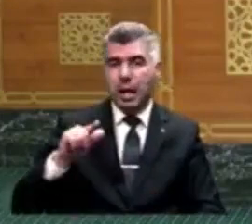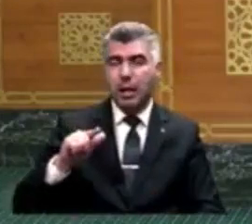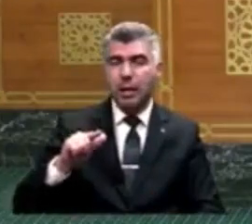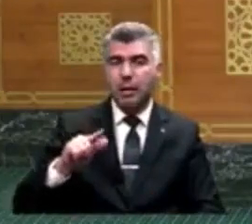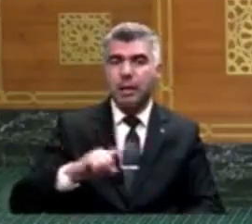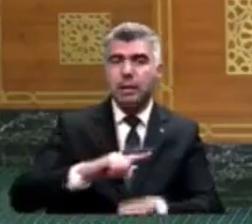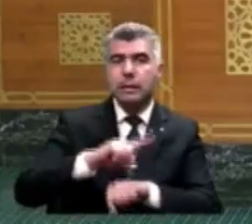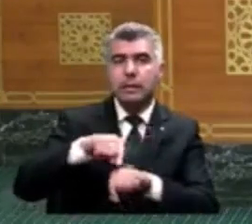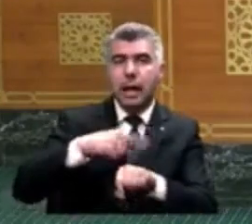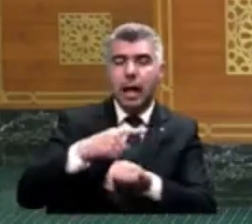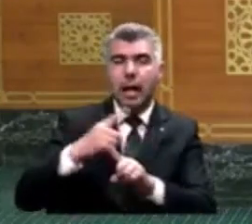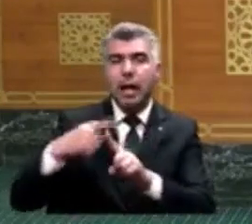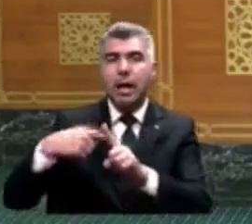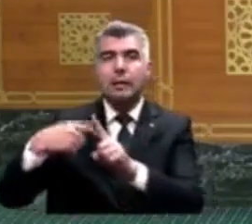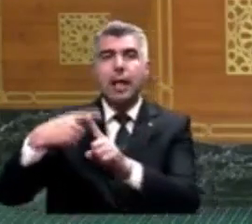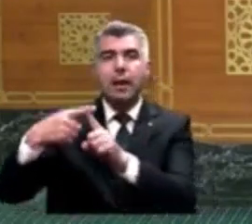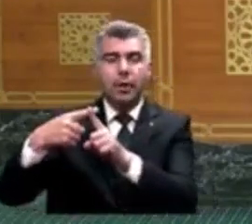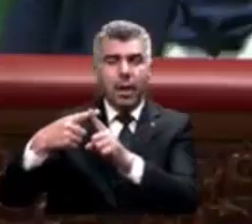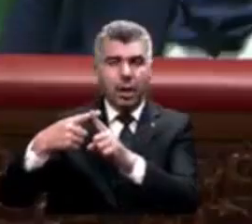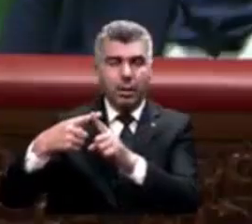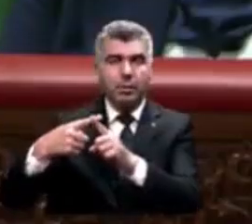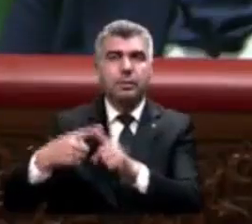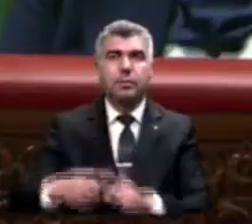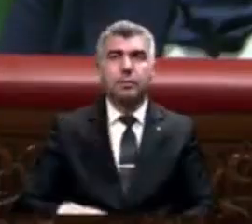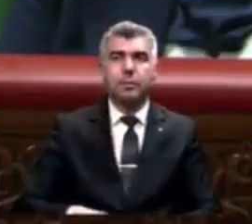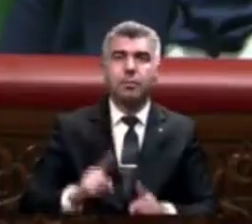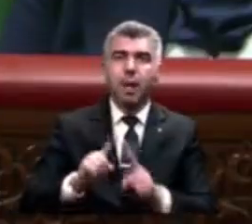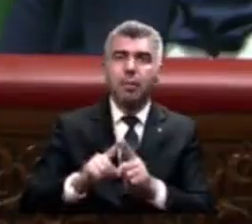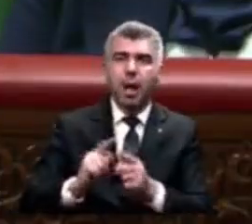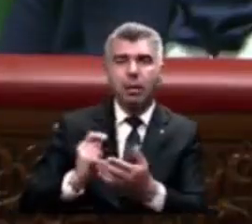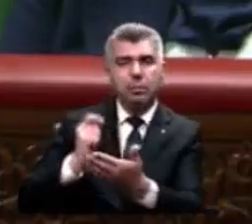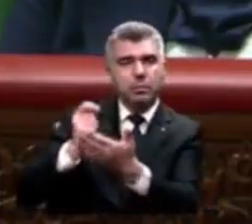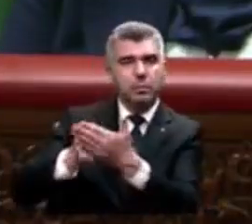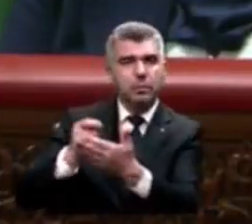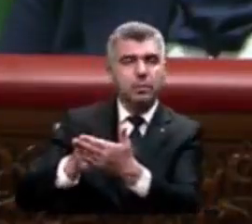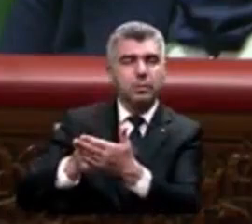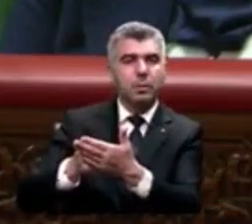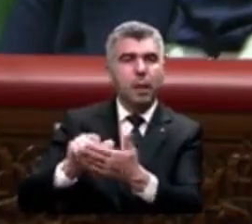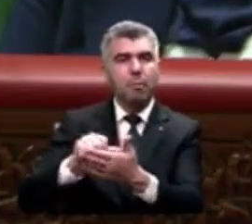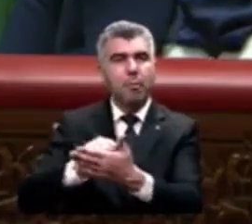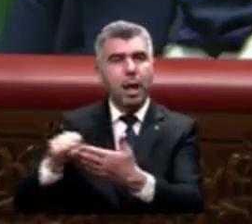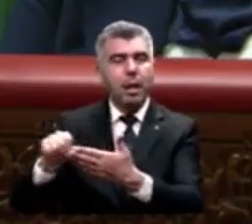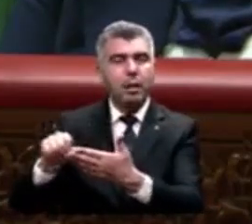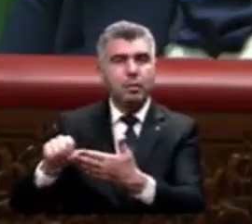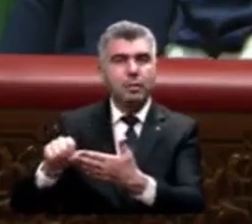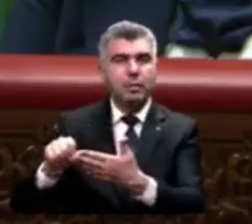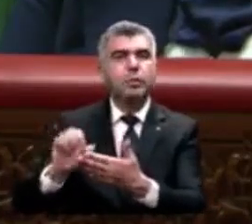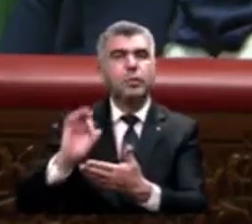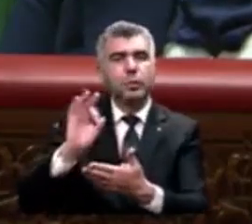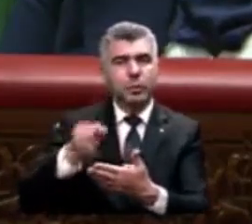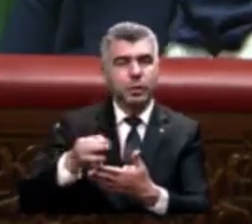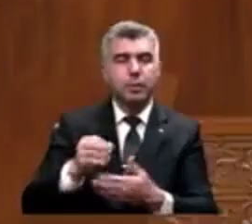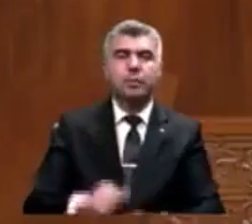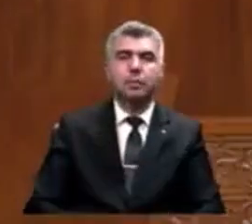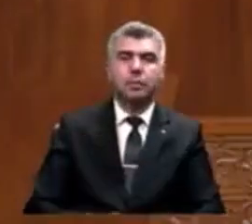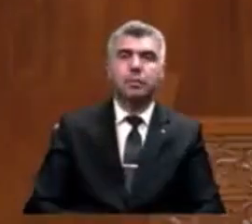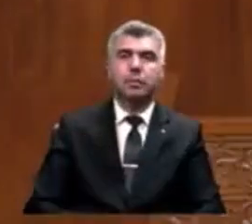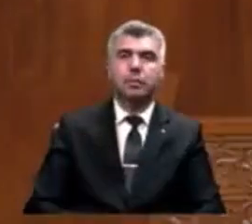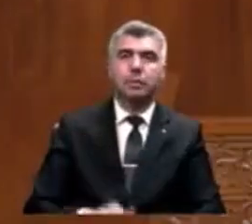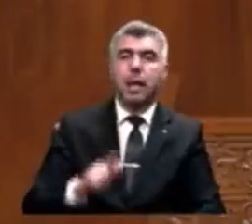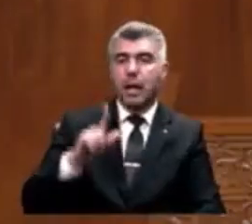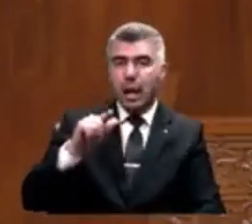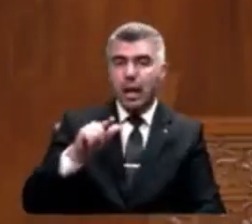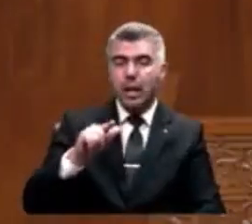ساعات اضافيه مؤدى عليها اللي يمكن لها تجي. كاين